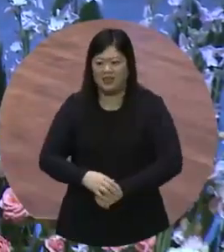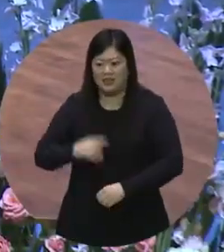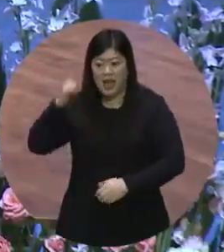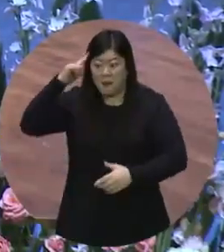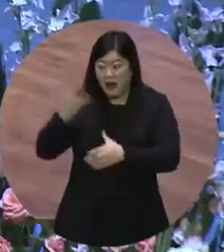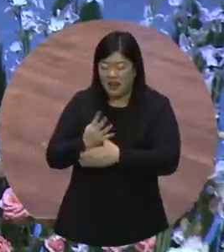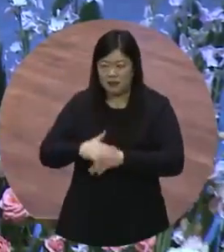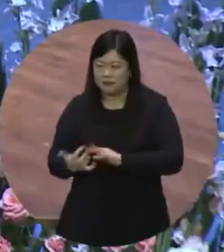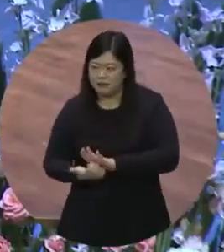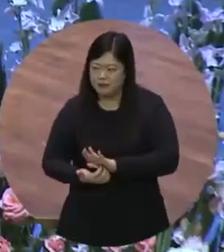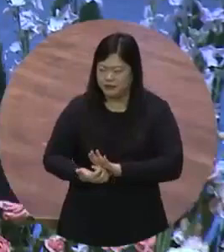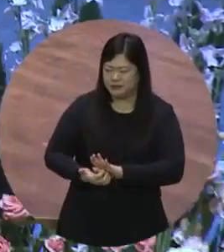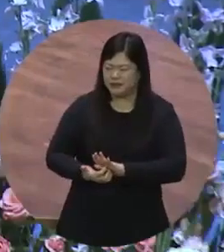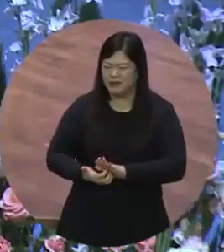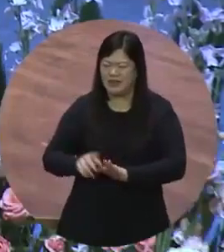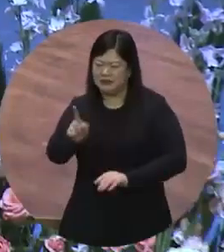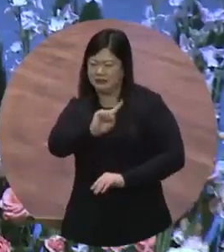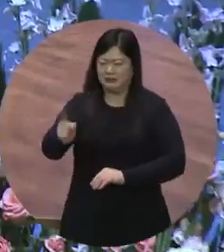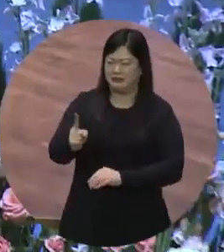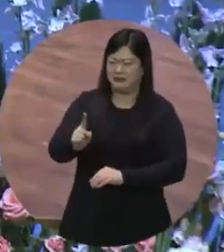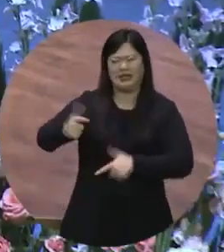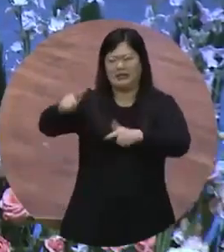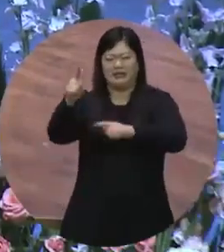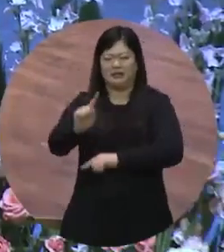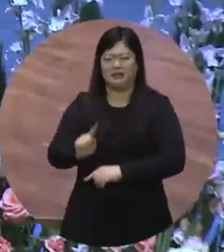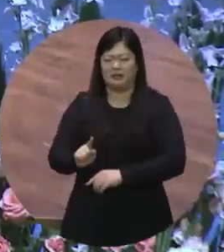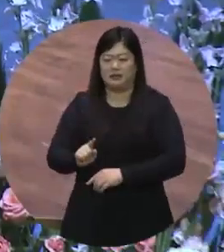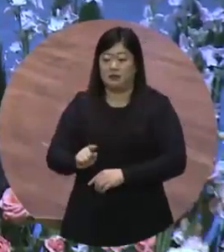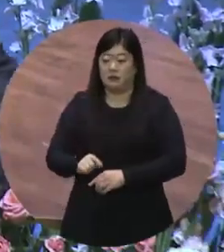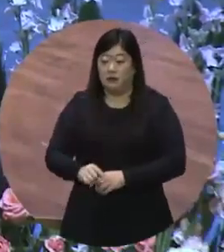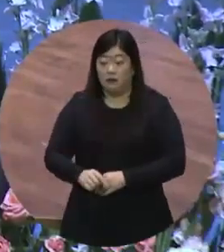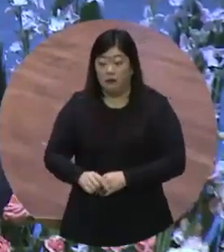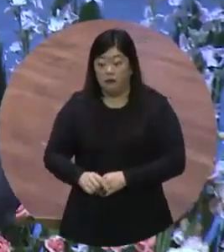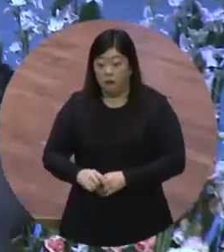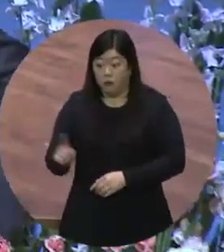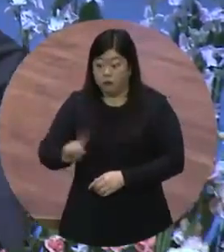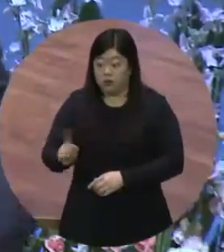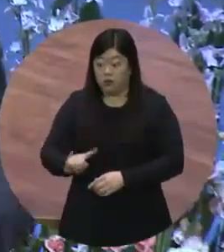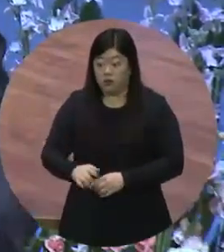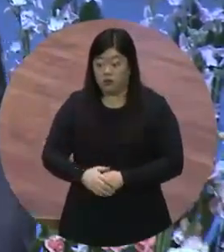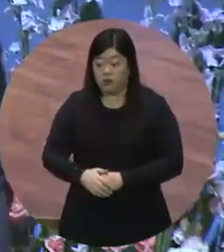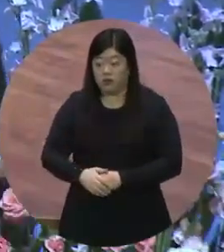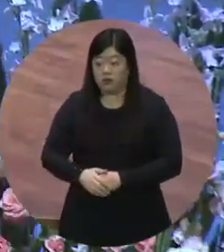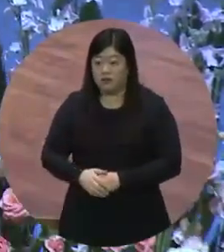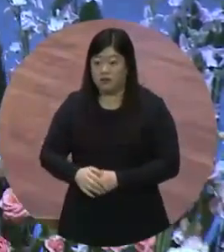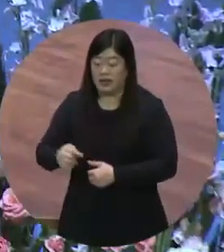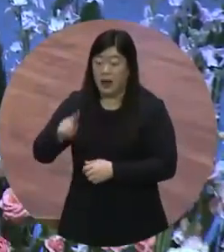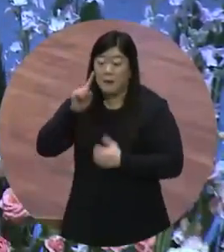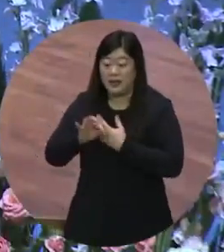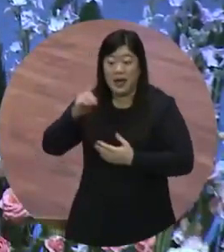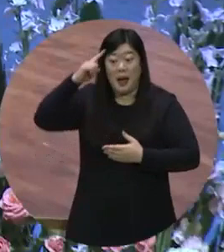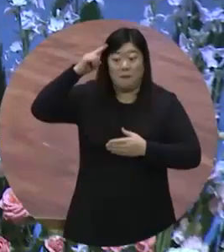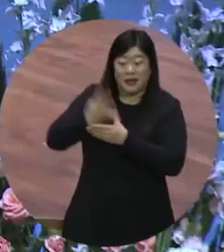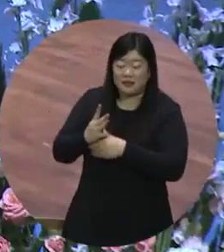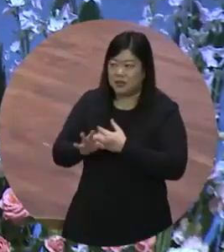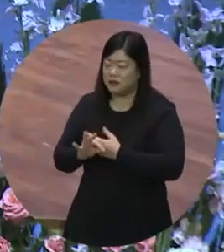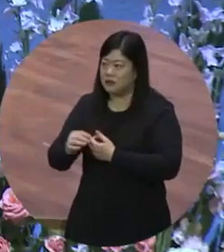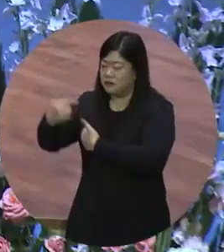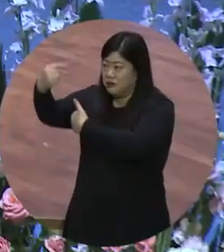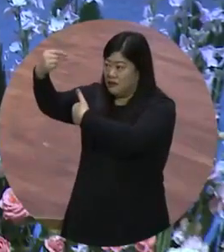예수님 제자들 다 단순해. 가라 하면 가고 오라 하면 오고 단순해요. 왜 가야 되지? 왜 그러지? 내가 이걸 왜 해야 돼? 이건 이미 사단 역사하는